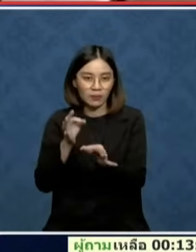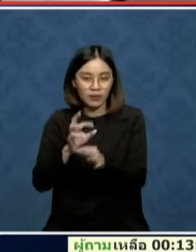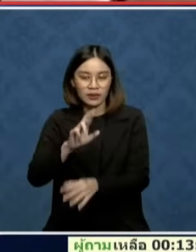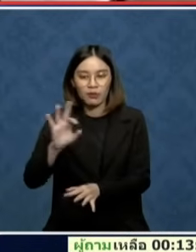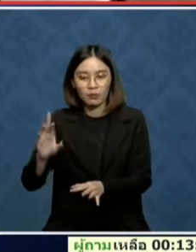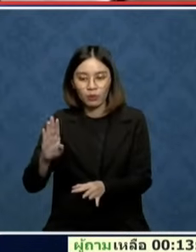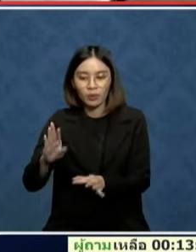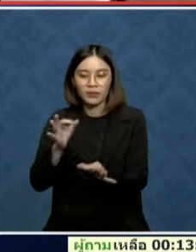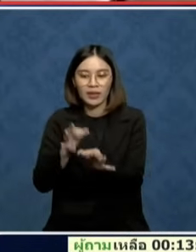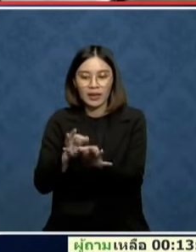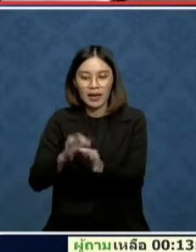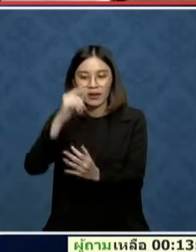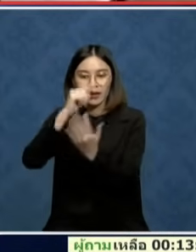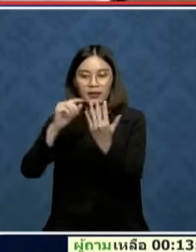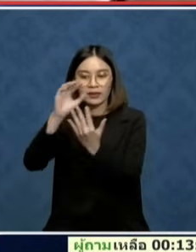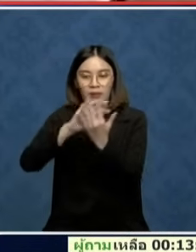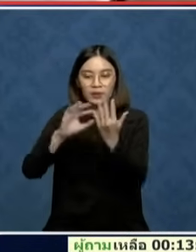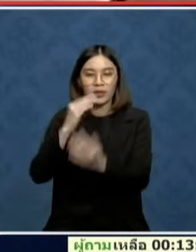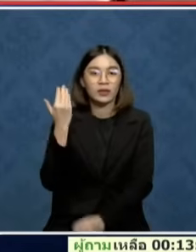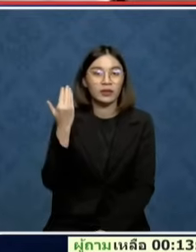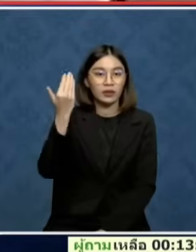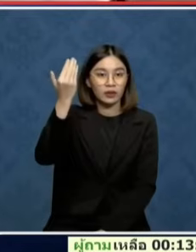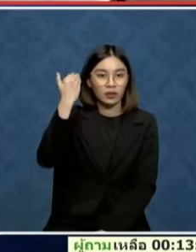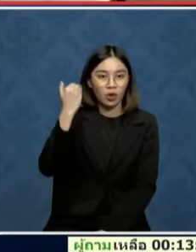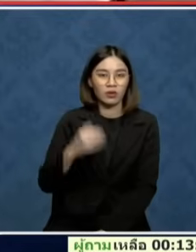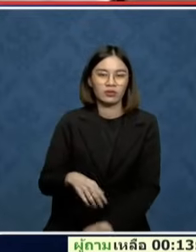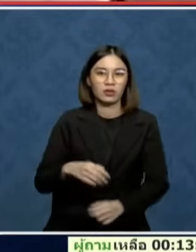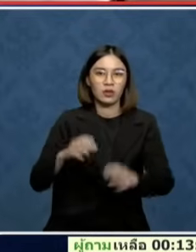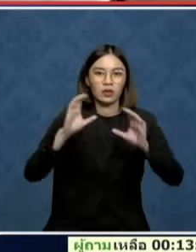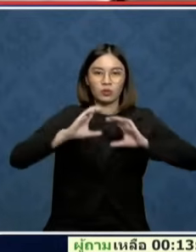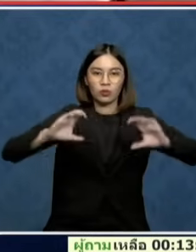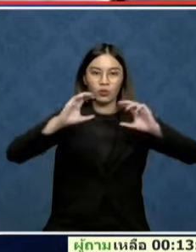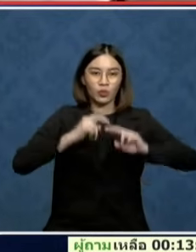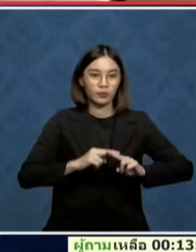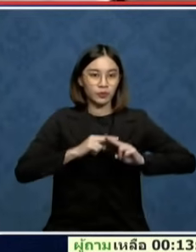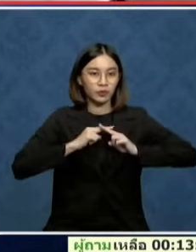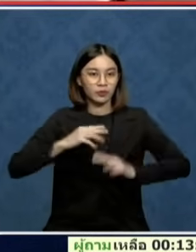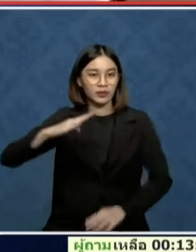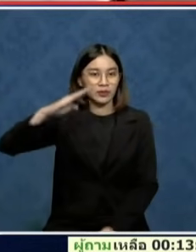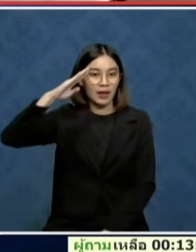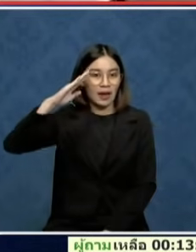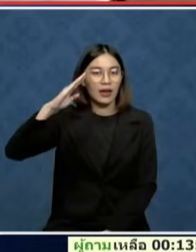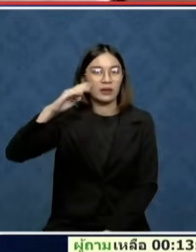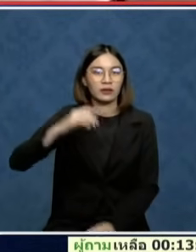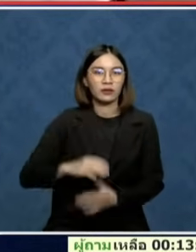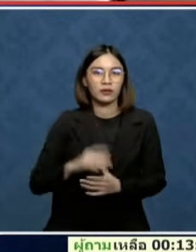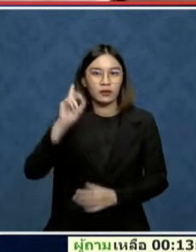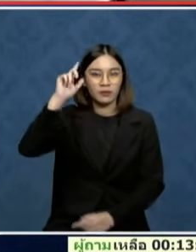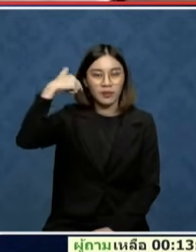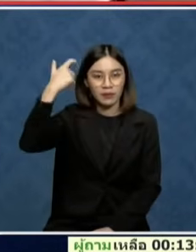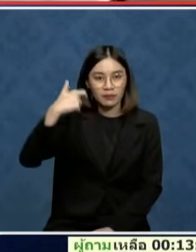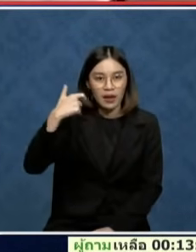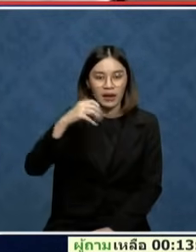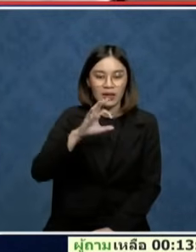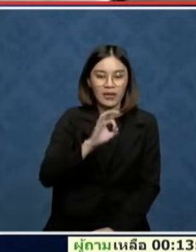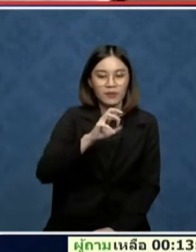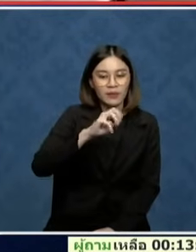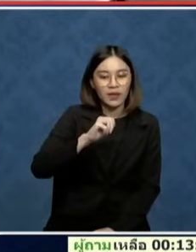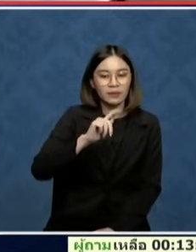โดยที่แต่เดิมนะครับธนาคารที่เป็นรัฐวิสาหกิจของรัฐบาลทหารเมียนมาอย่างธนาคาร MFTB